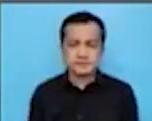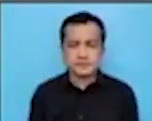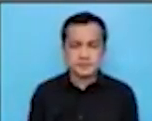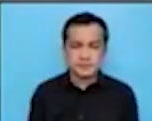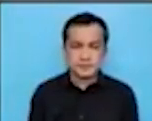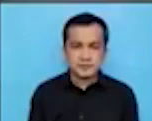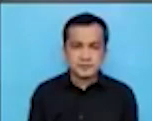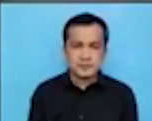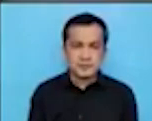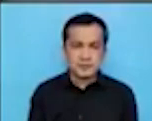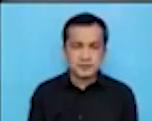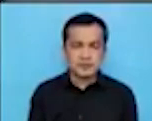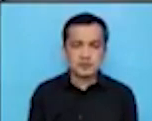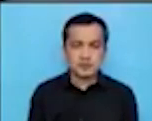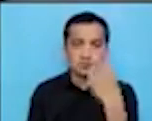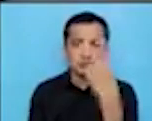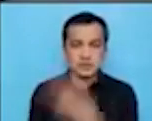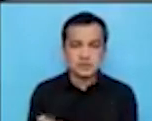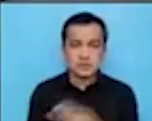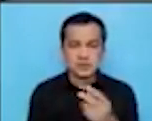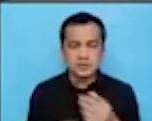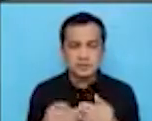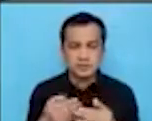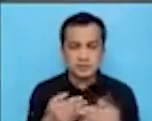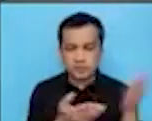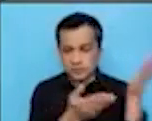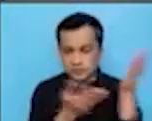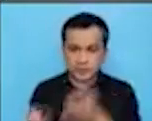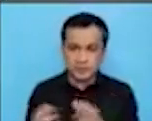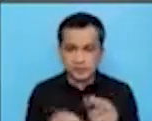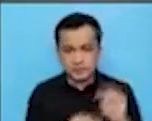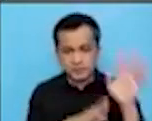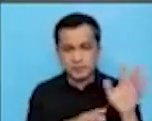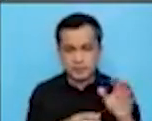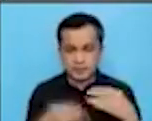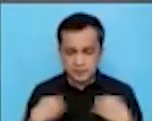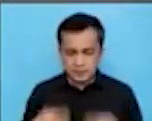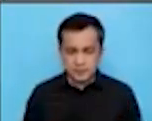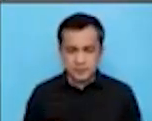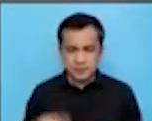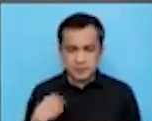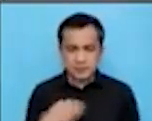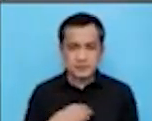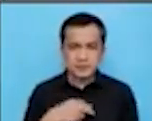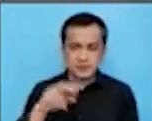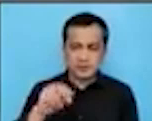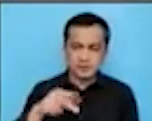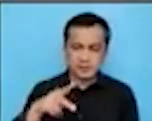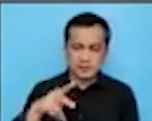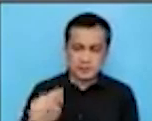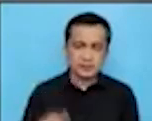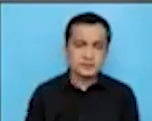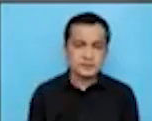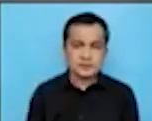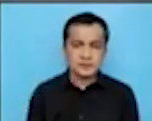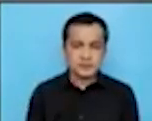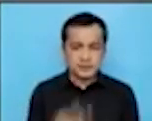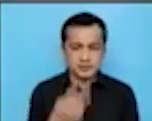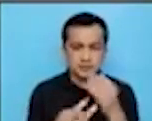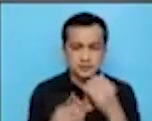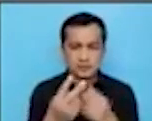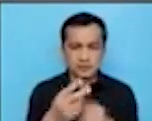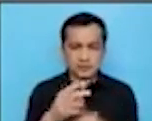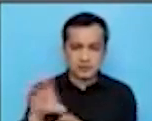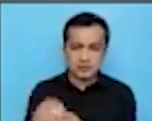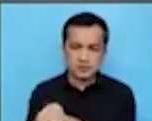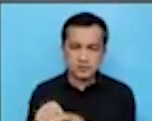Inabot ng dalawang araw bago na ibaba sa kabundukan ang bangkay ng mga miyembro ng NPA. Ang dalawa ay kabilang sa grupo ng mga rebelde